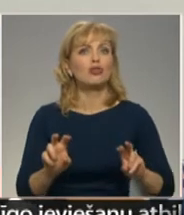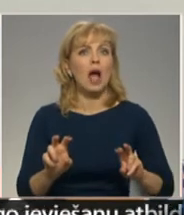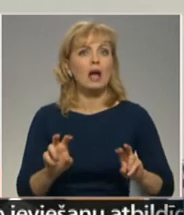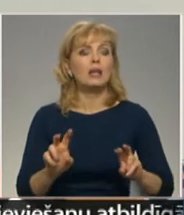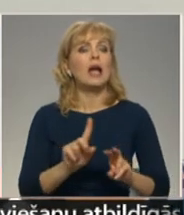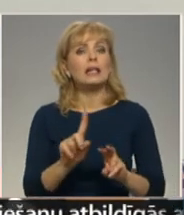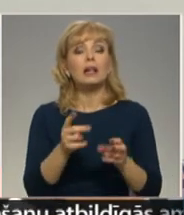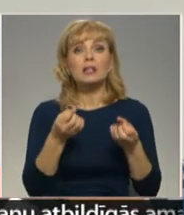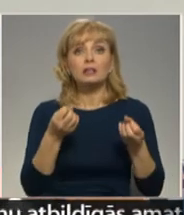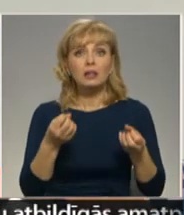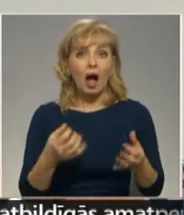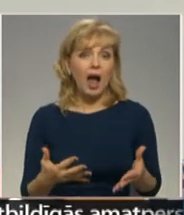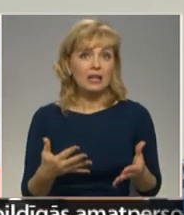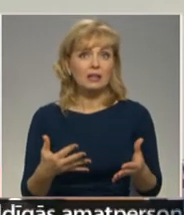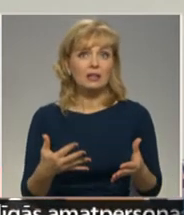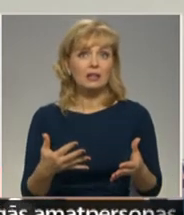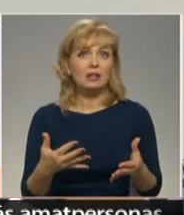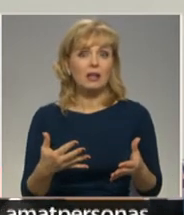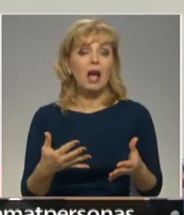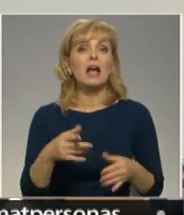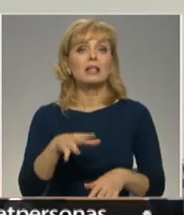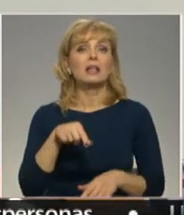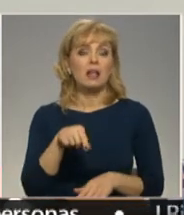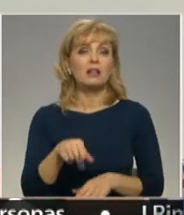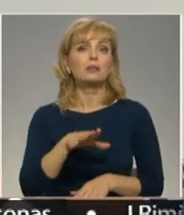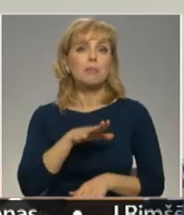Pirmkārt, skaidrs ir tas, ka tas bija